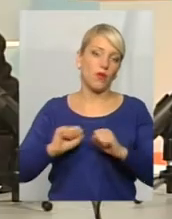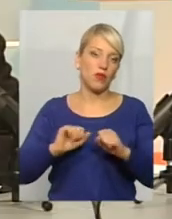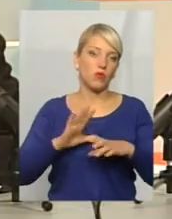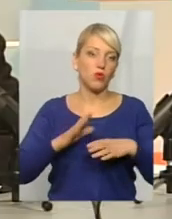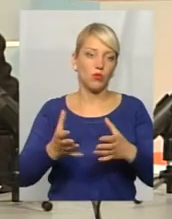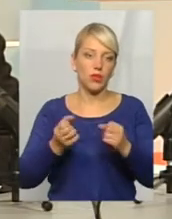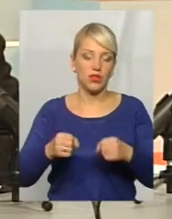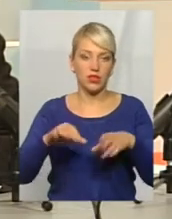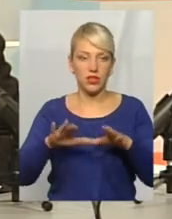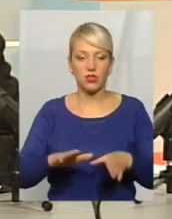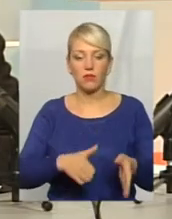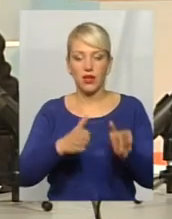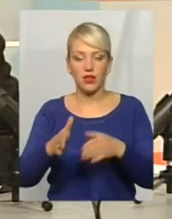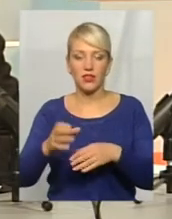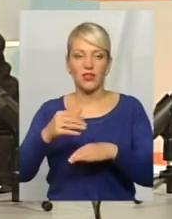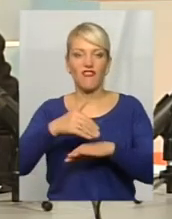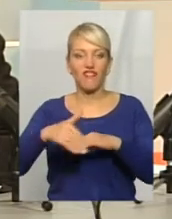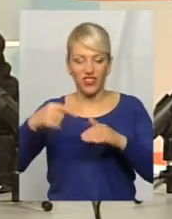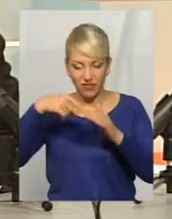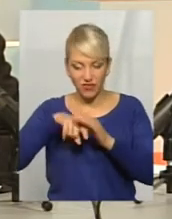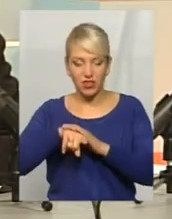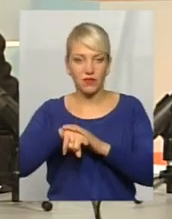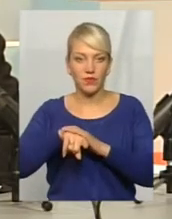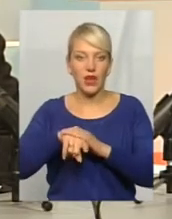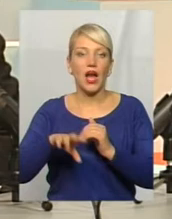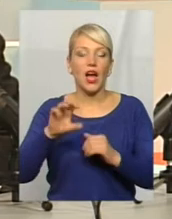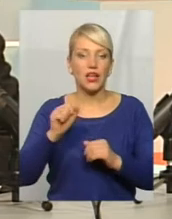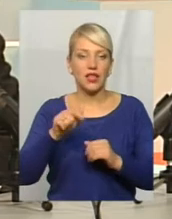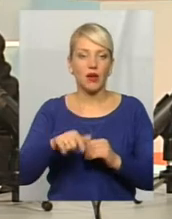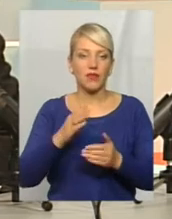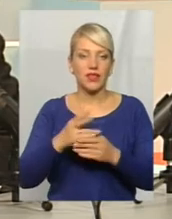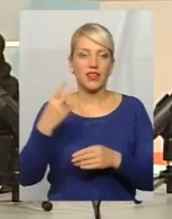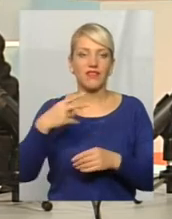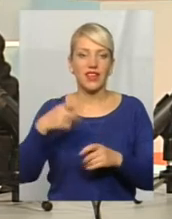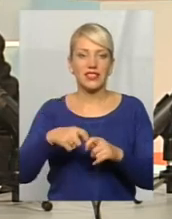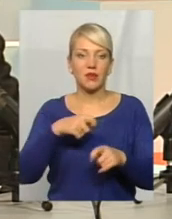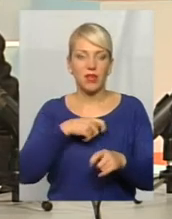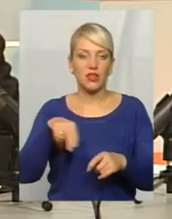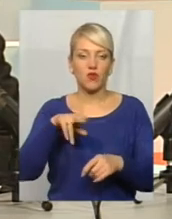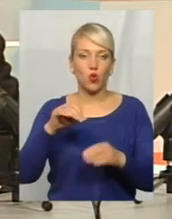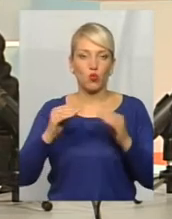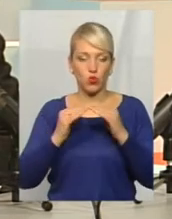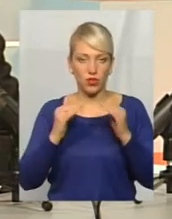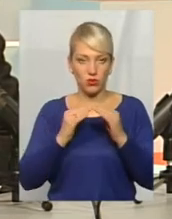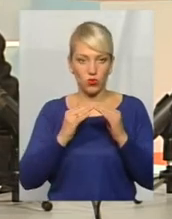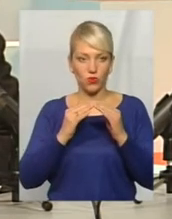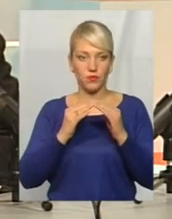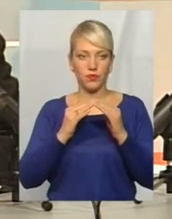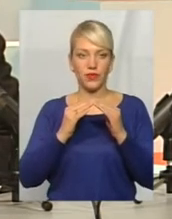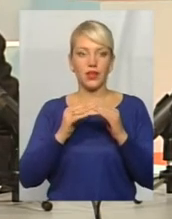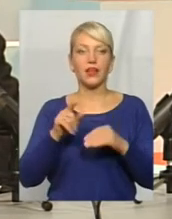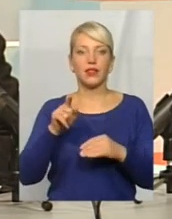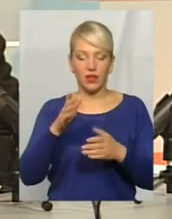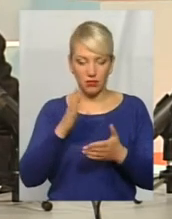рішення перенести його в двір. Але там з людьми? Там є 20 метрів до будинку. Там